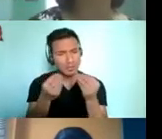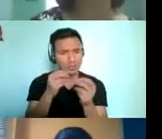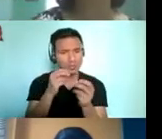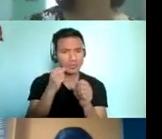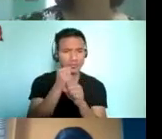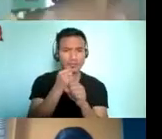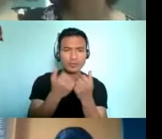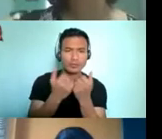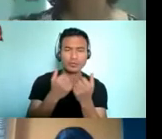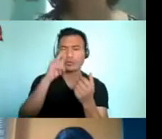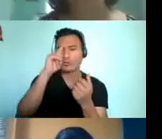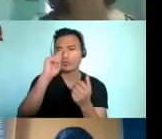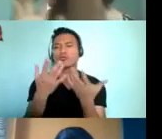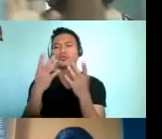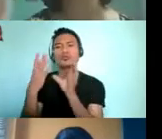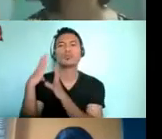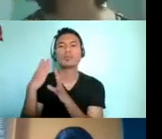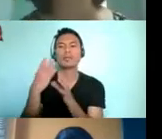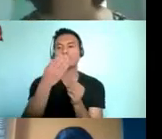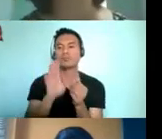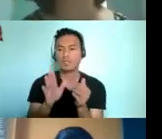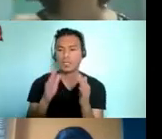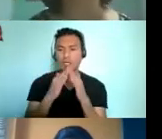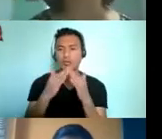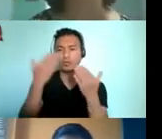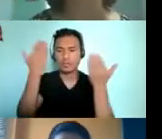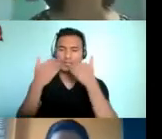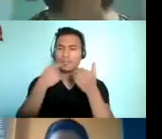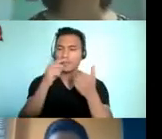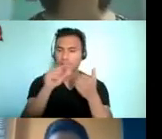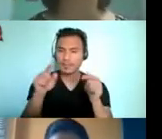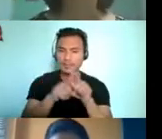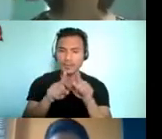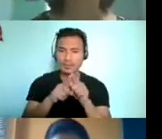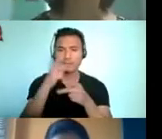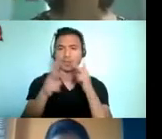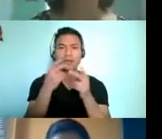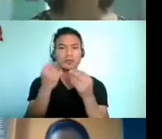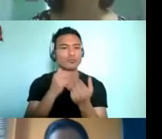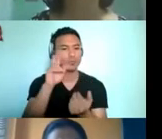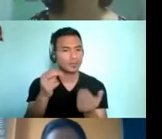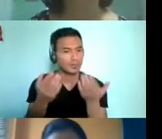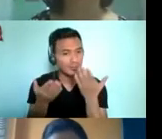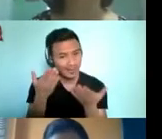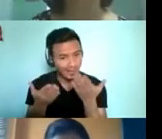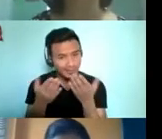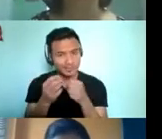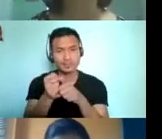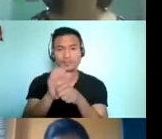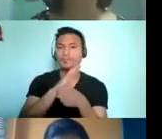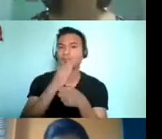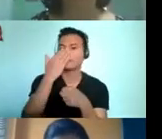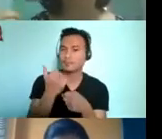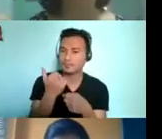गरेर यसले चाहिँ कस्तो भूमिका खेलिरहेको छ त घरेलु हिंसामा भनेर पनि हामीले चर्चा गर्नुपर्छ होला। यो कोभिडकै कारणले